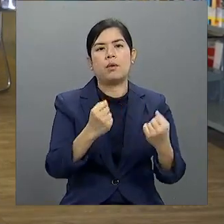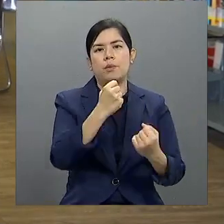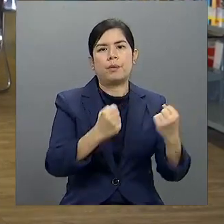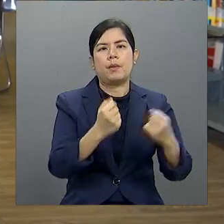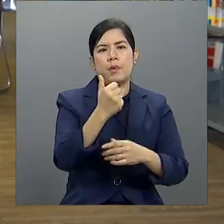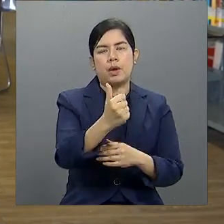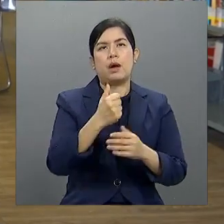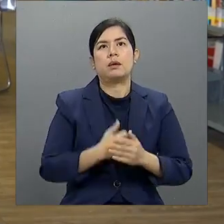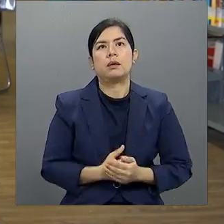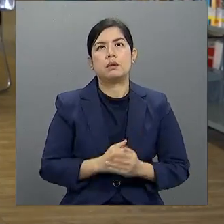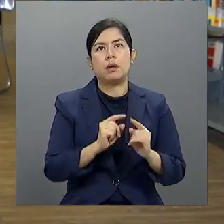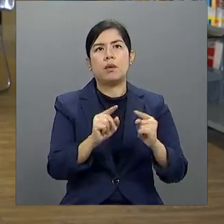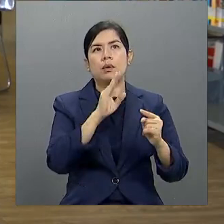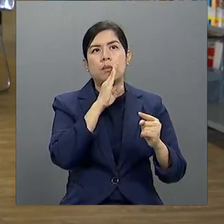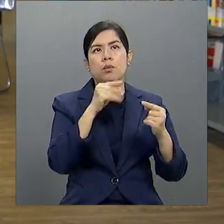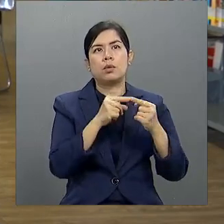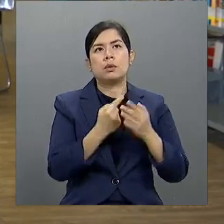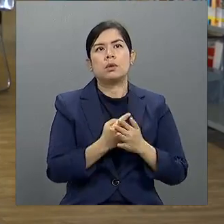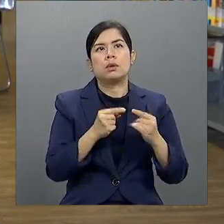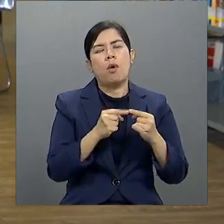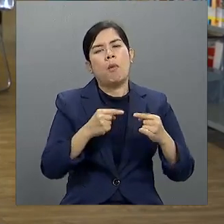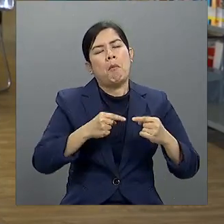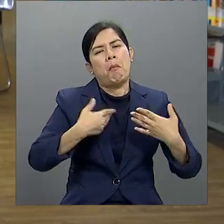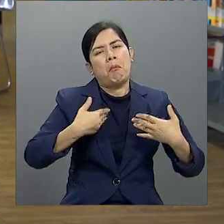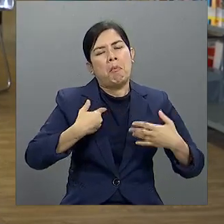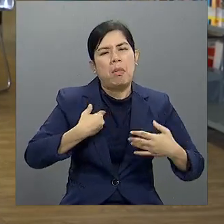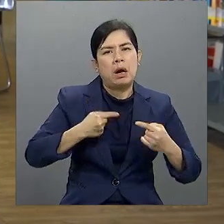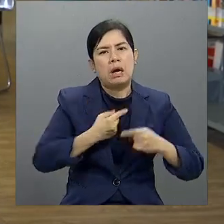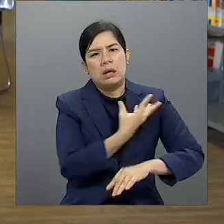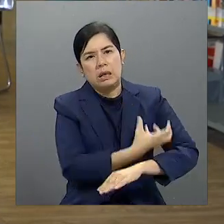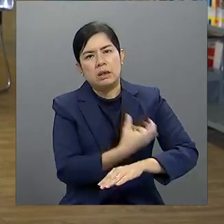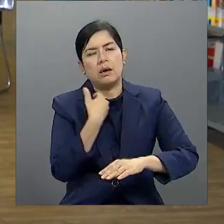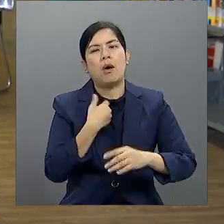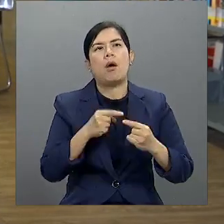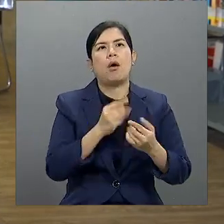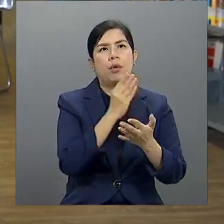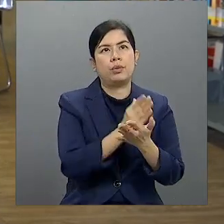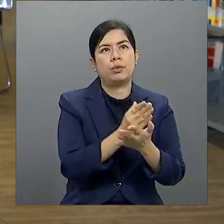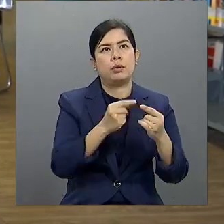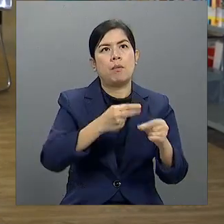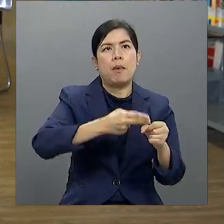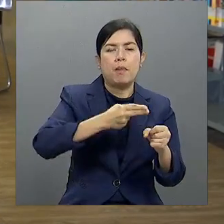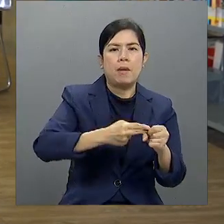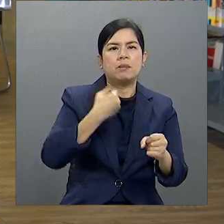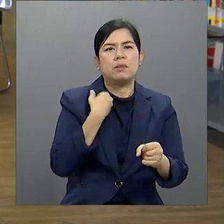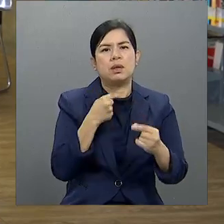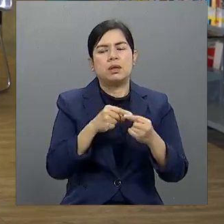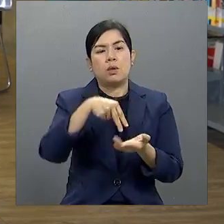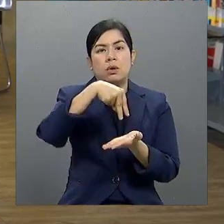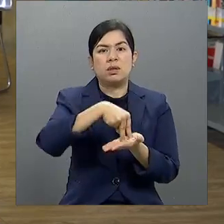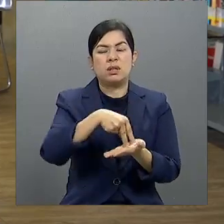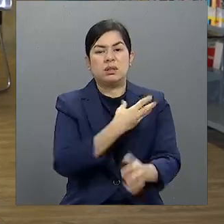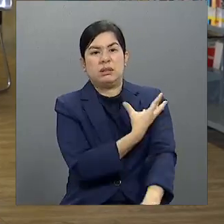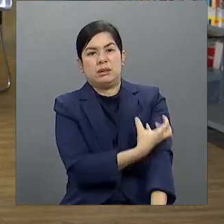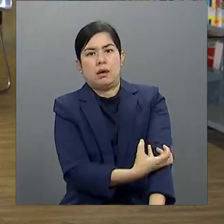ปั๊มพักยืดเส้นยืดสายบ้างชั่วโมง2ชั่วโมงครั้งก็ยังดีใช่ไหมครับไม่ต้องแบบโอ้โหทนขับแบบบางคนบ้านอยู่ยะลาอย่างนี้ขับจากกรุงเท